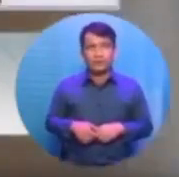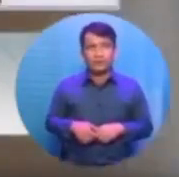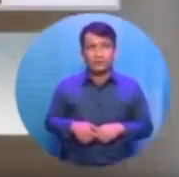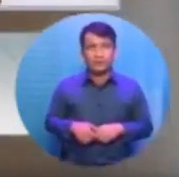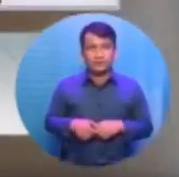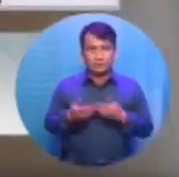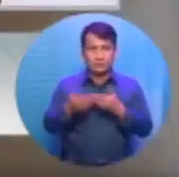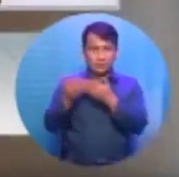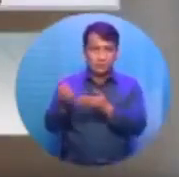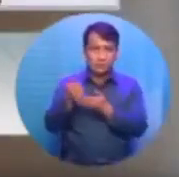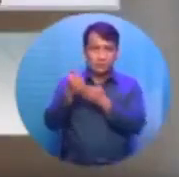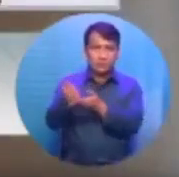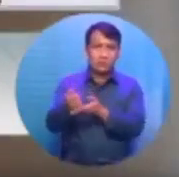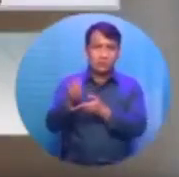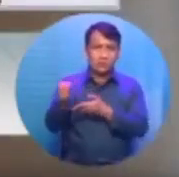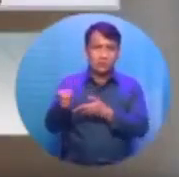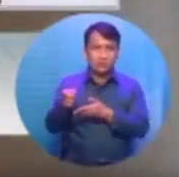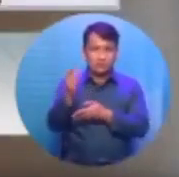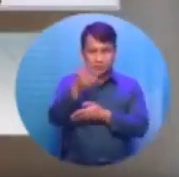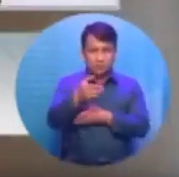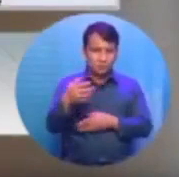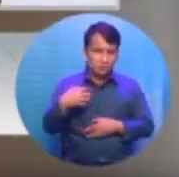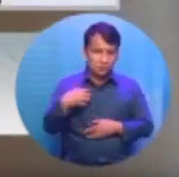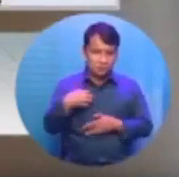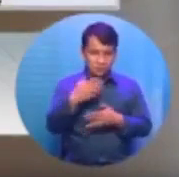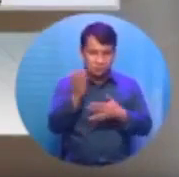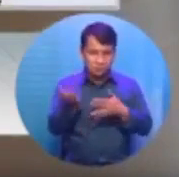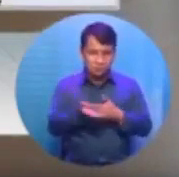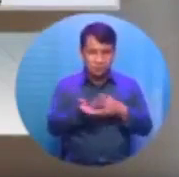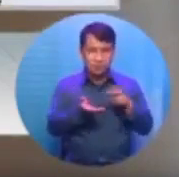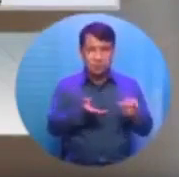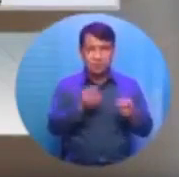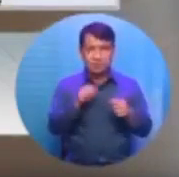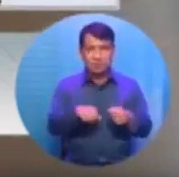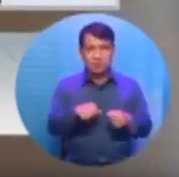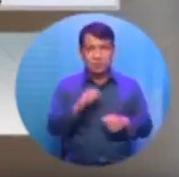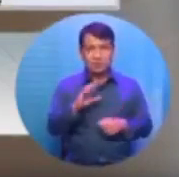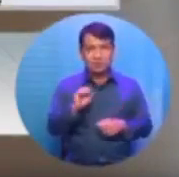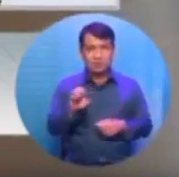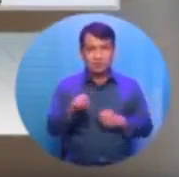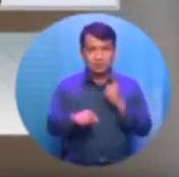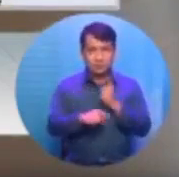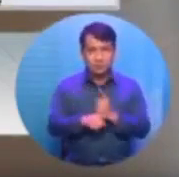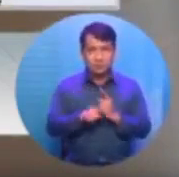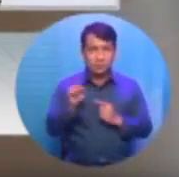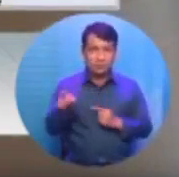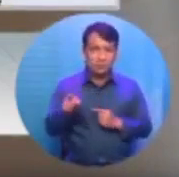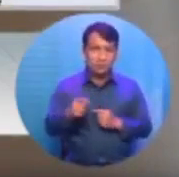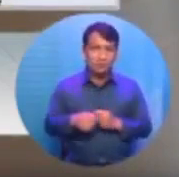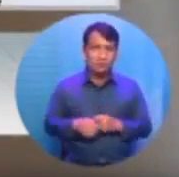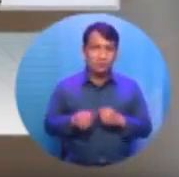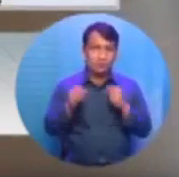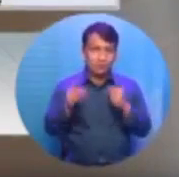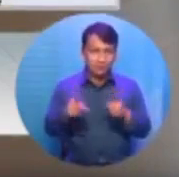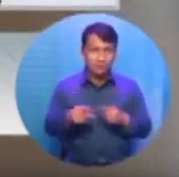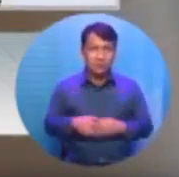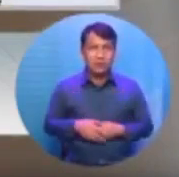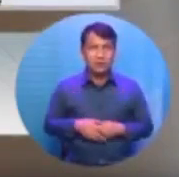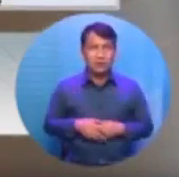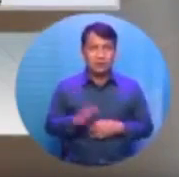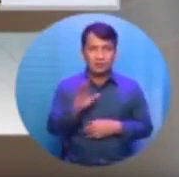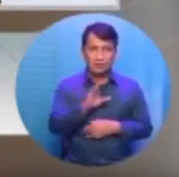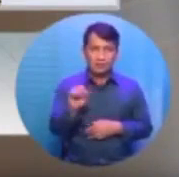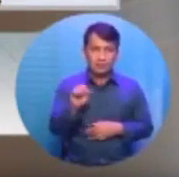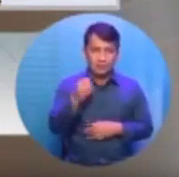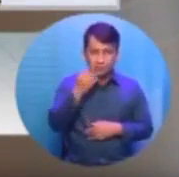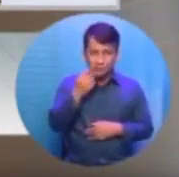magsampa, then tutulungan ka namin, pumunta sa police station para makapagsampa ng kaso laban kay chairman, okay? Opo, sir. Sige, huwag mo